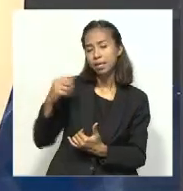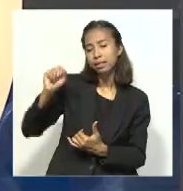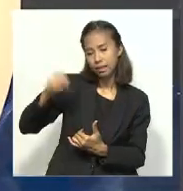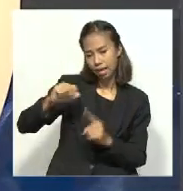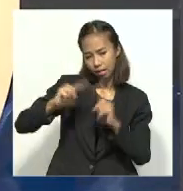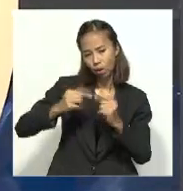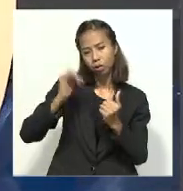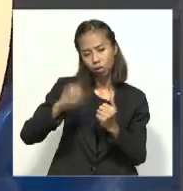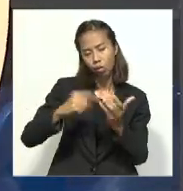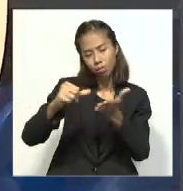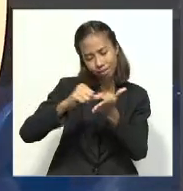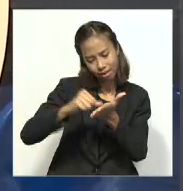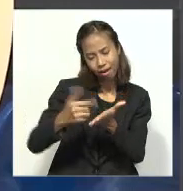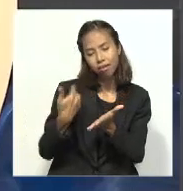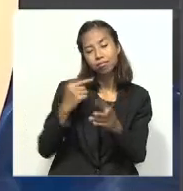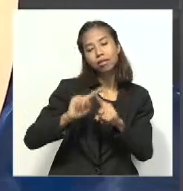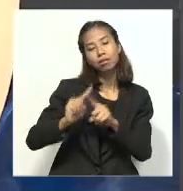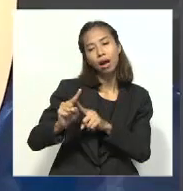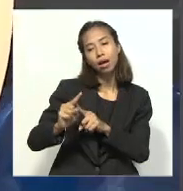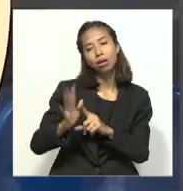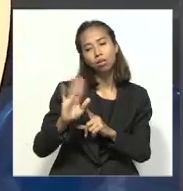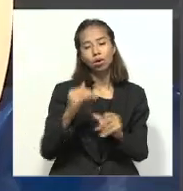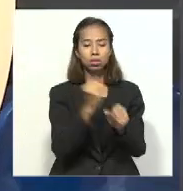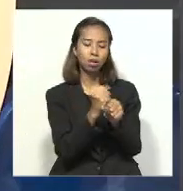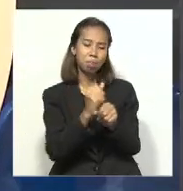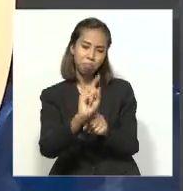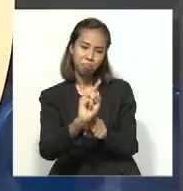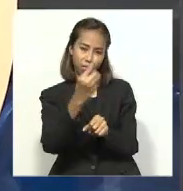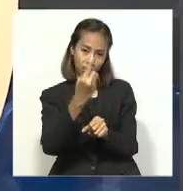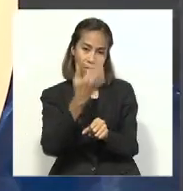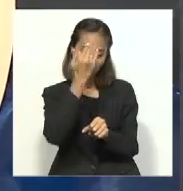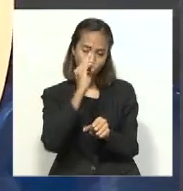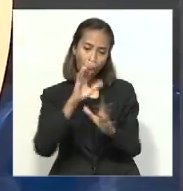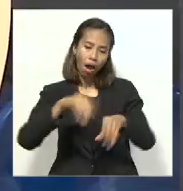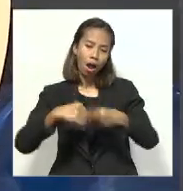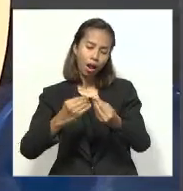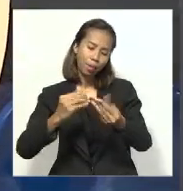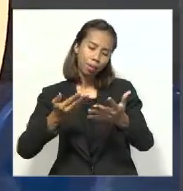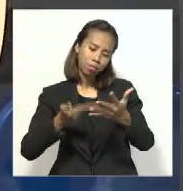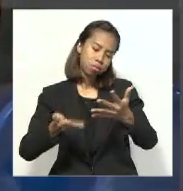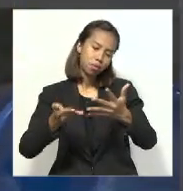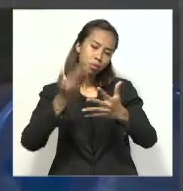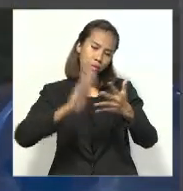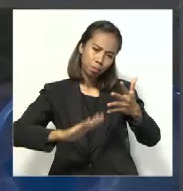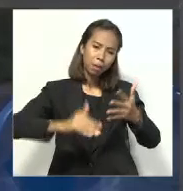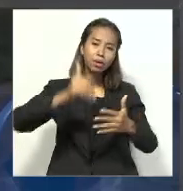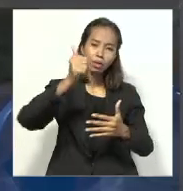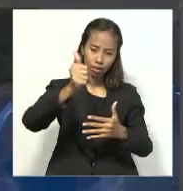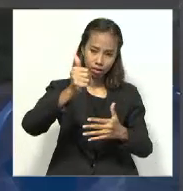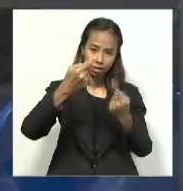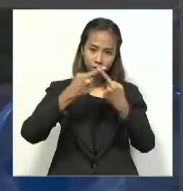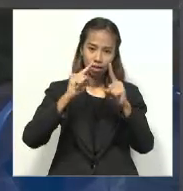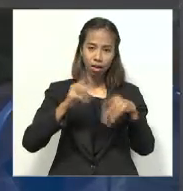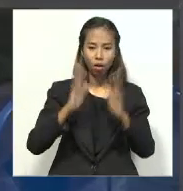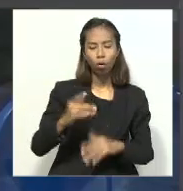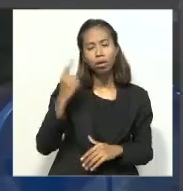ไปเยอะเลยนะบัตรประกันสุขภาพอะไรที่ว่าเราทำใหม่อีกเยอะเลยนะจนกระทั่งมันดีขึ้นมาตามลำดับแต่หลายคนก็ไปสนใจ